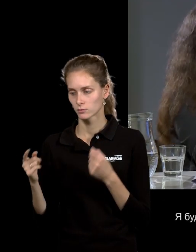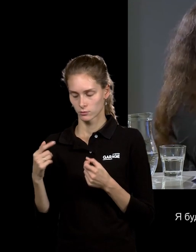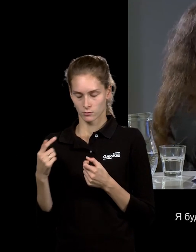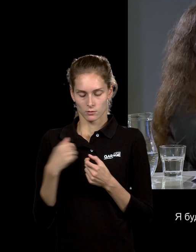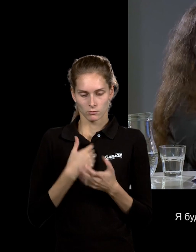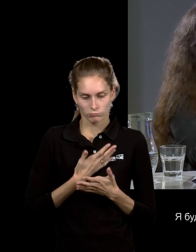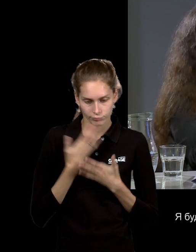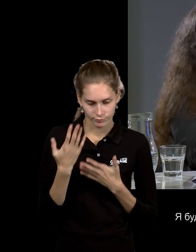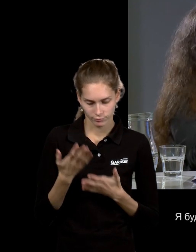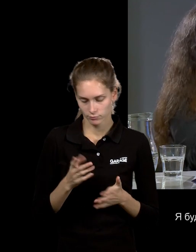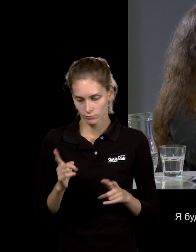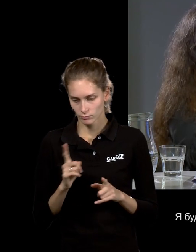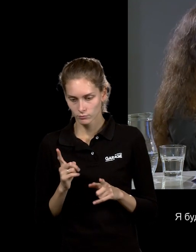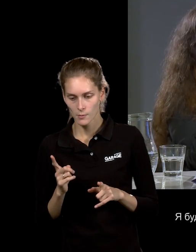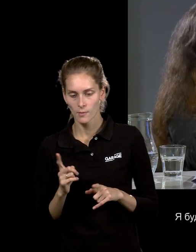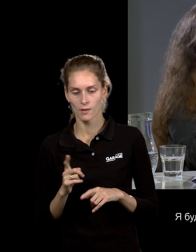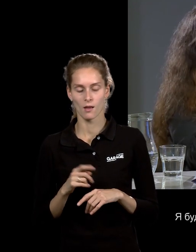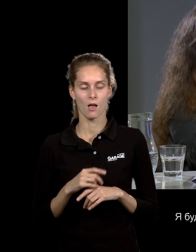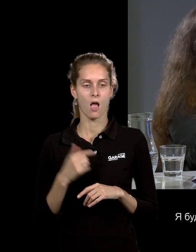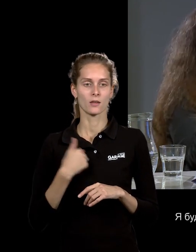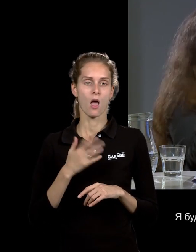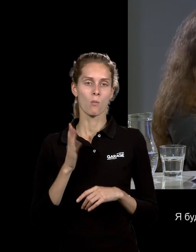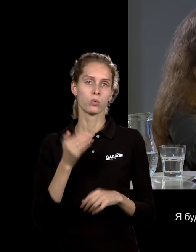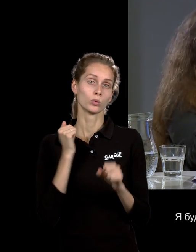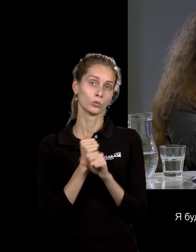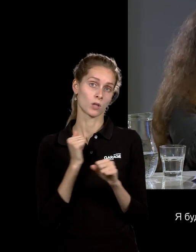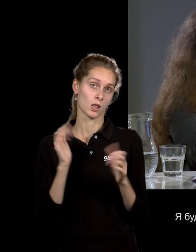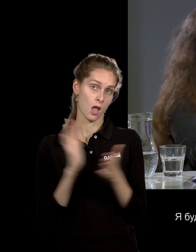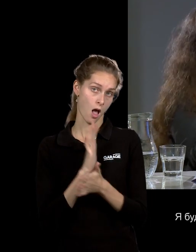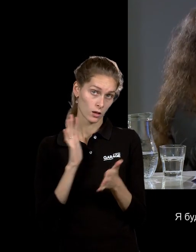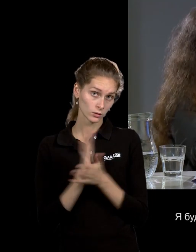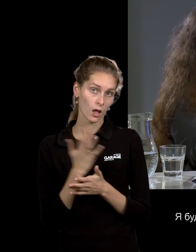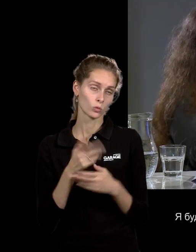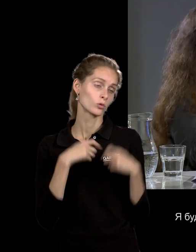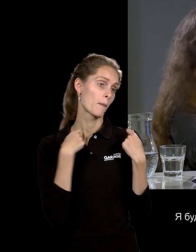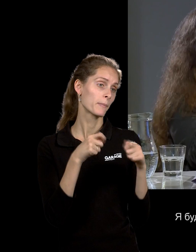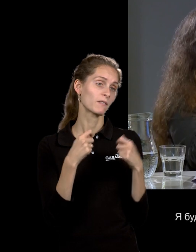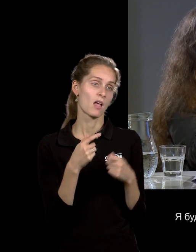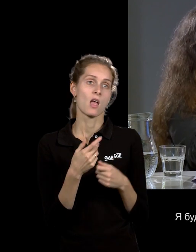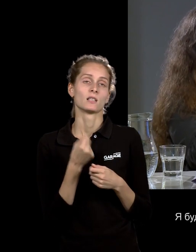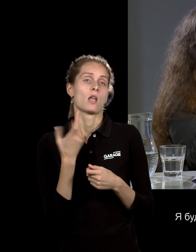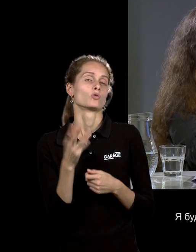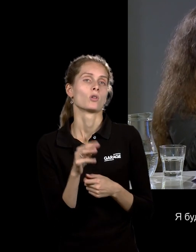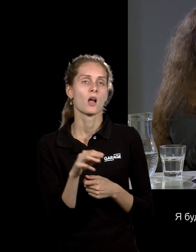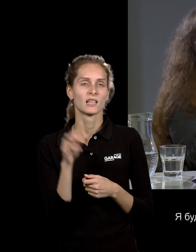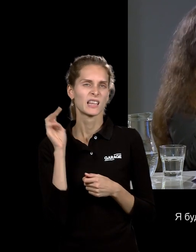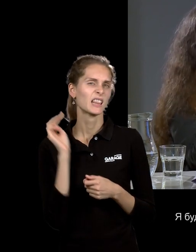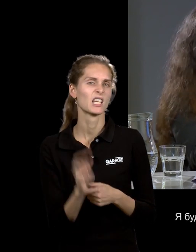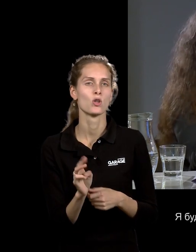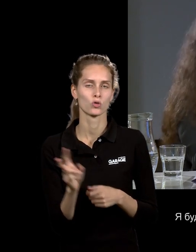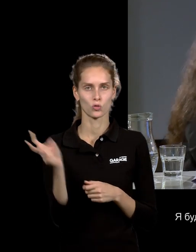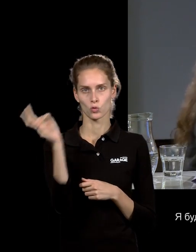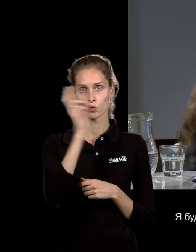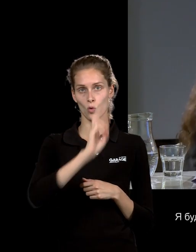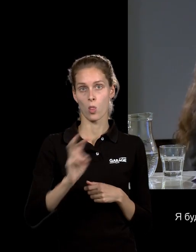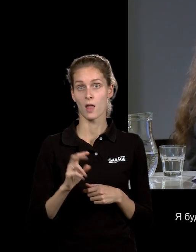мозг, и поэтому я буду делать газеты, которые продаются за там несколько тысяч долларов, потому что тогда эту